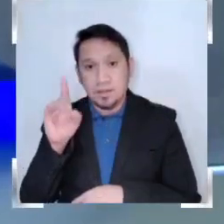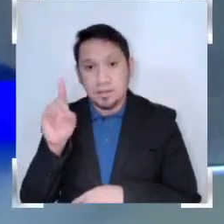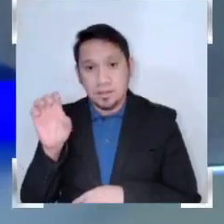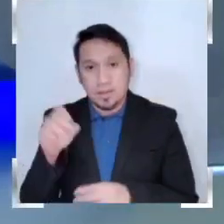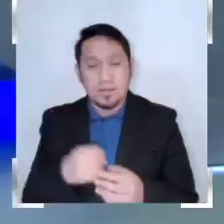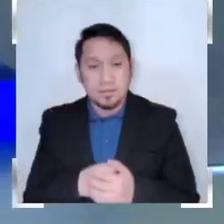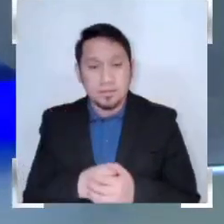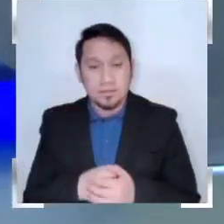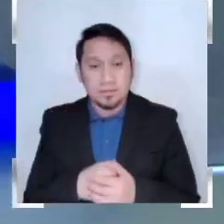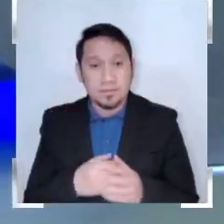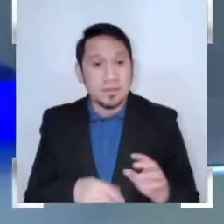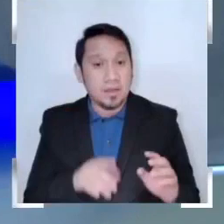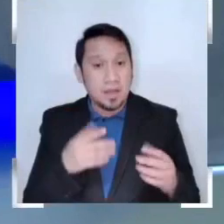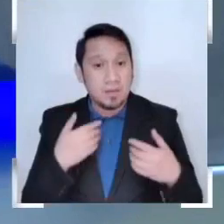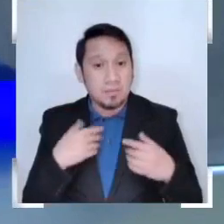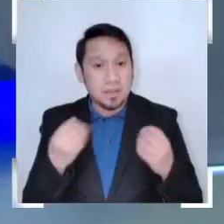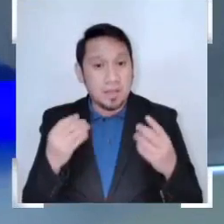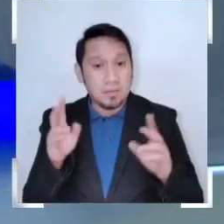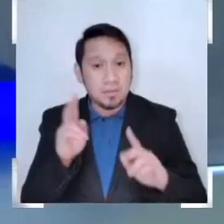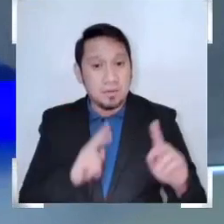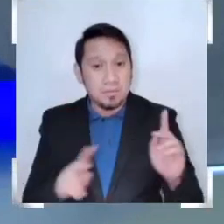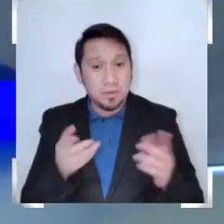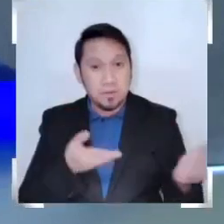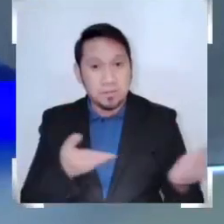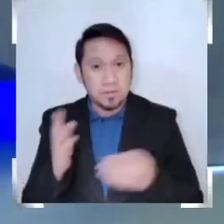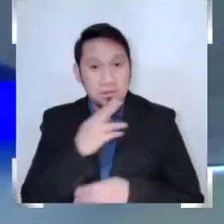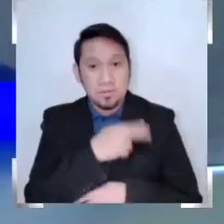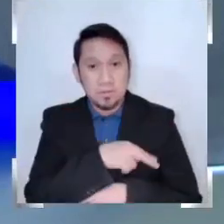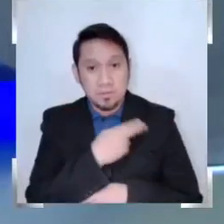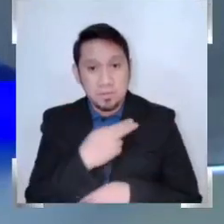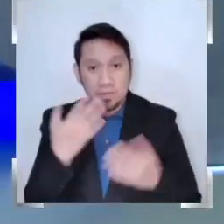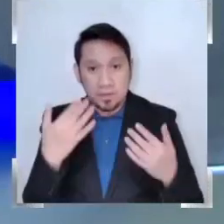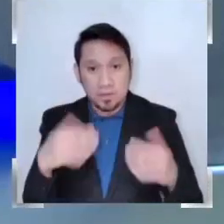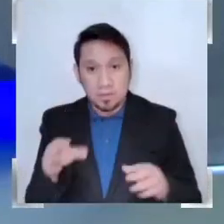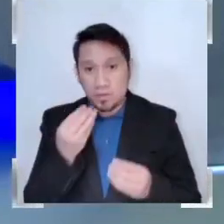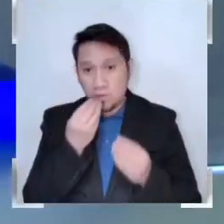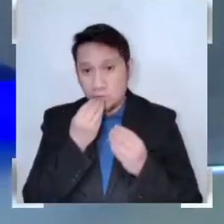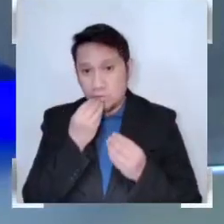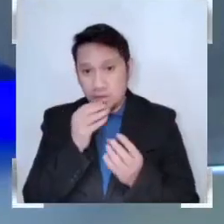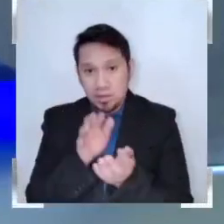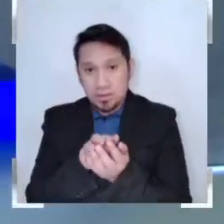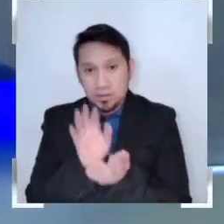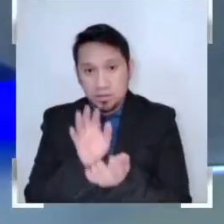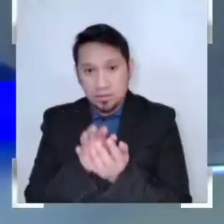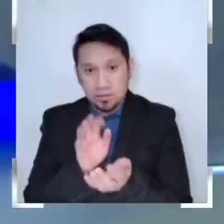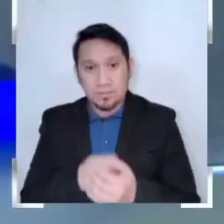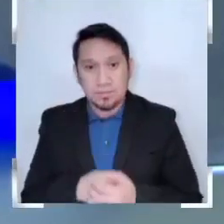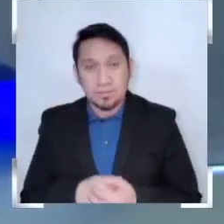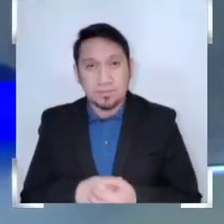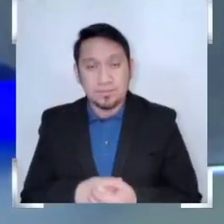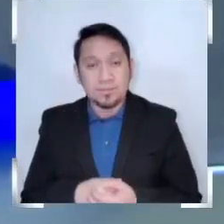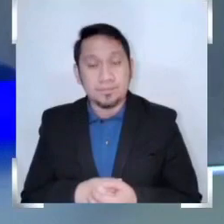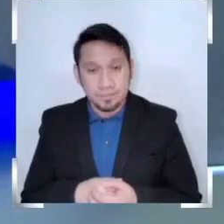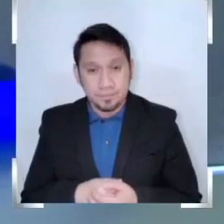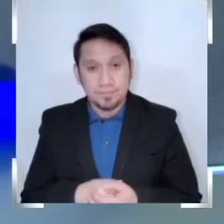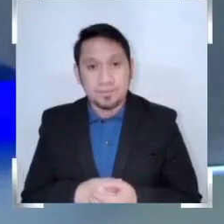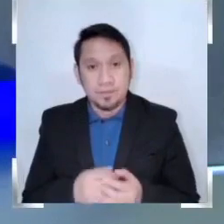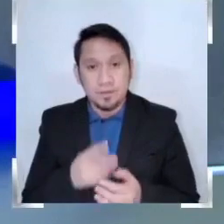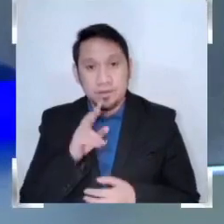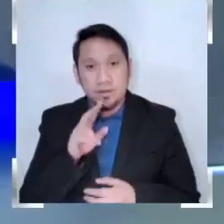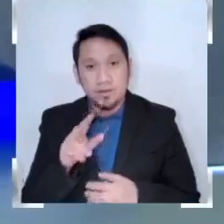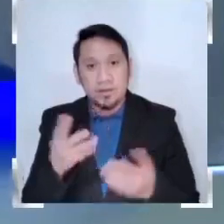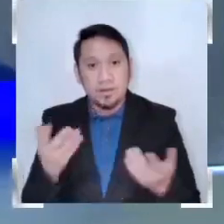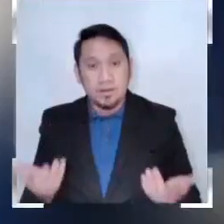ang naospital doon matapos umanong makakain ng shellfish. Saksi si Jessica Calinog ng GMA Regional TV,